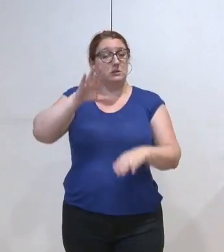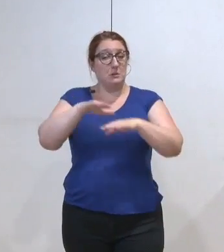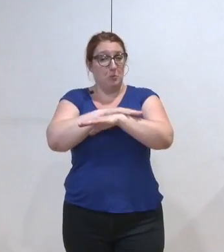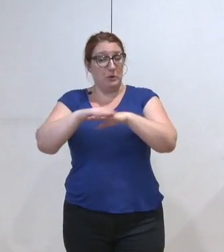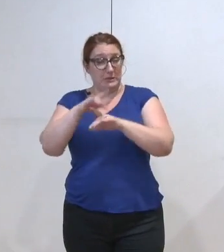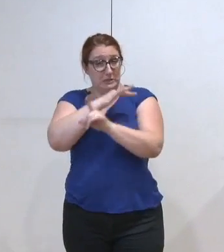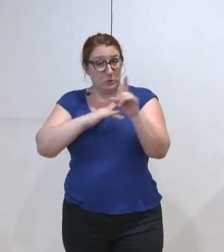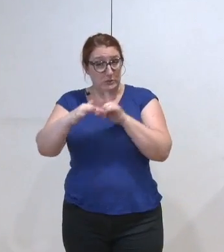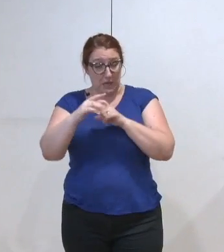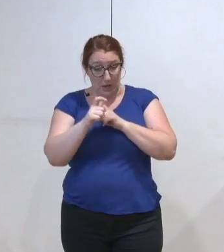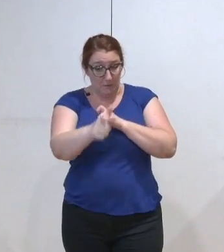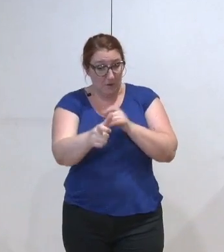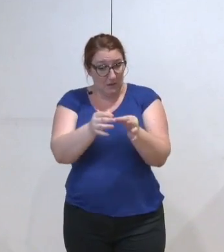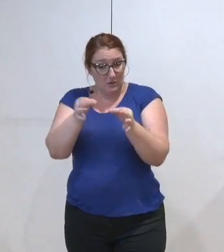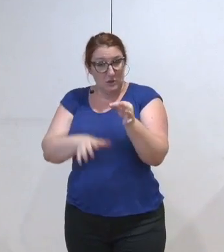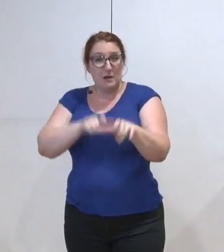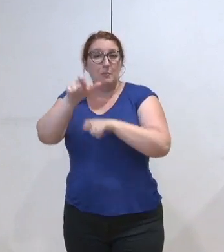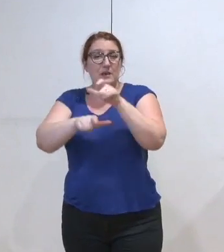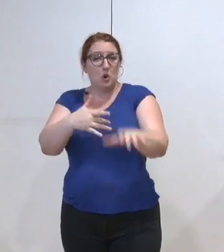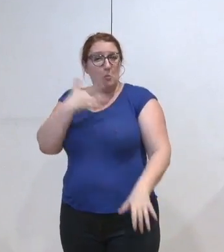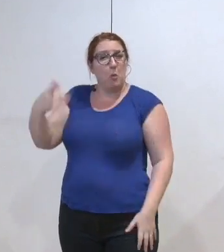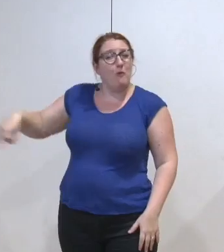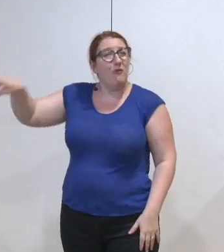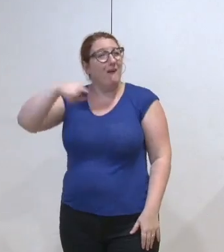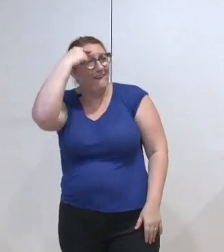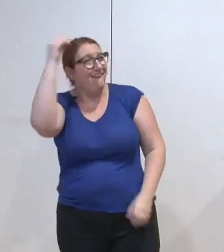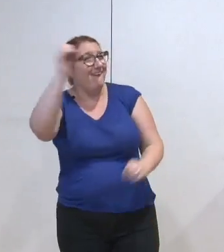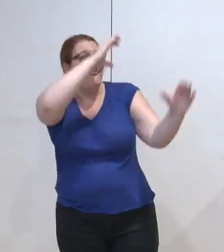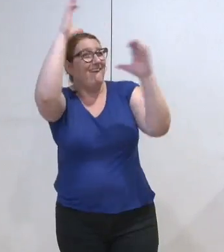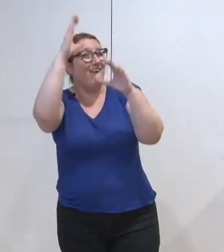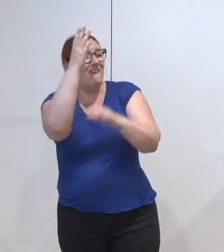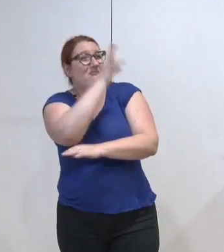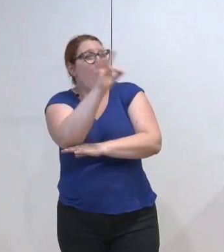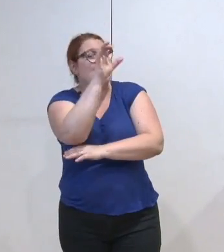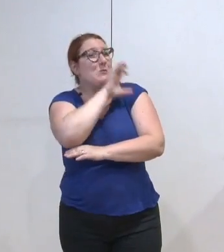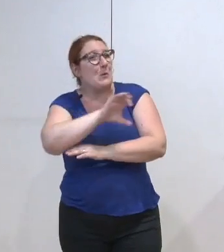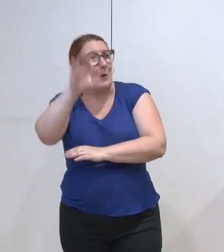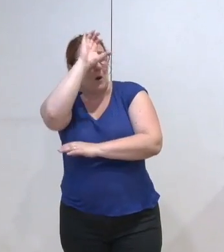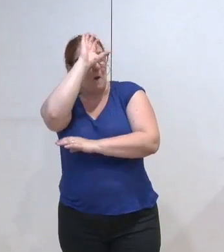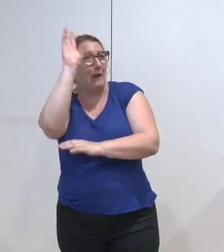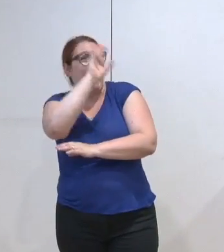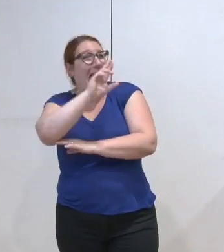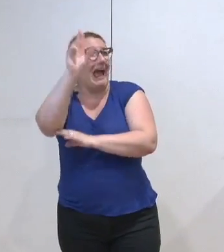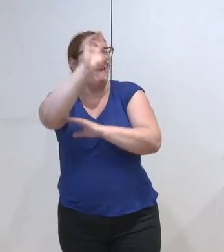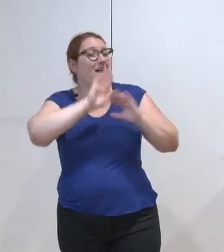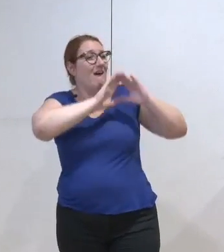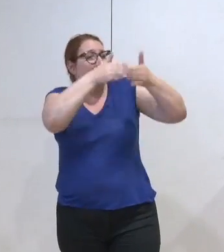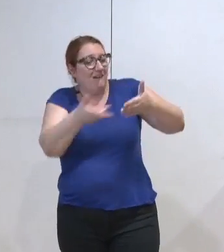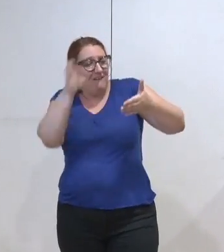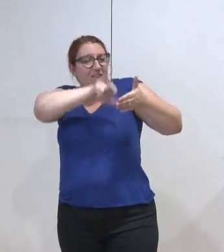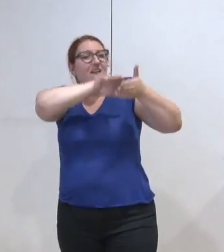pauvres gens qui espèrent trouver l'Eldorado en France et en Europe à se noyer en Méditerranée car